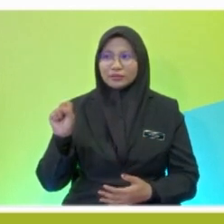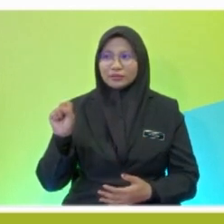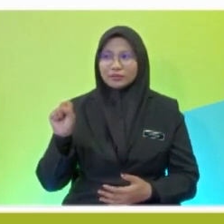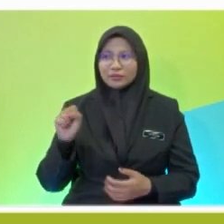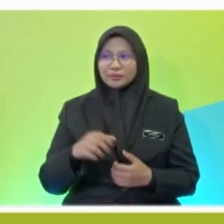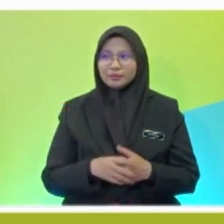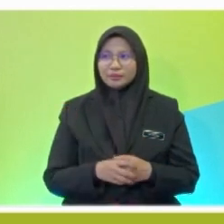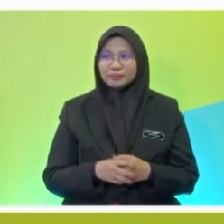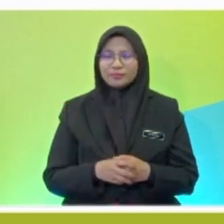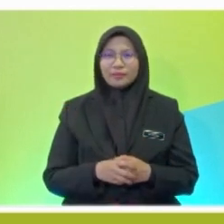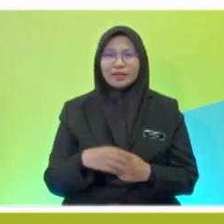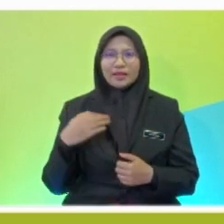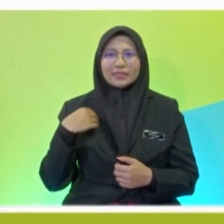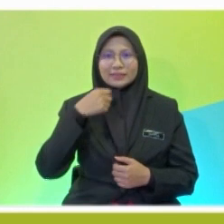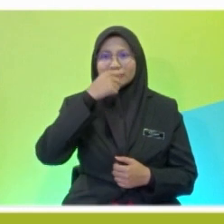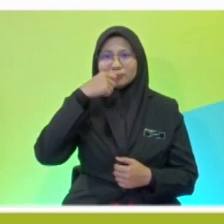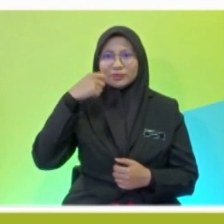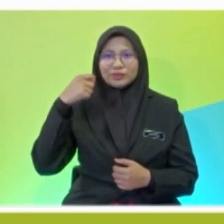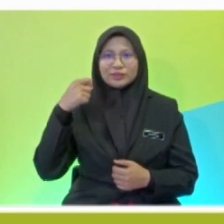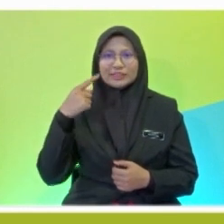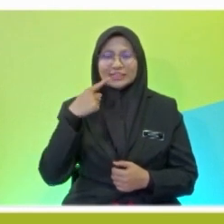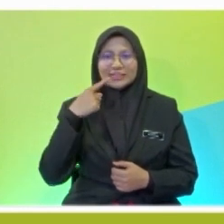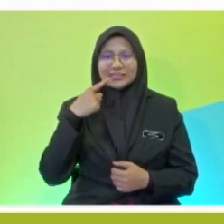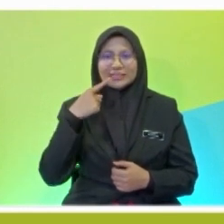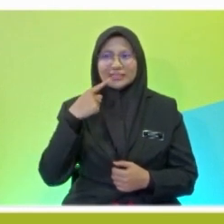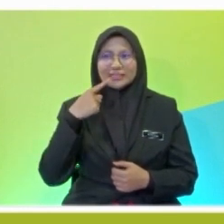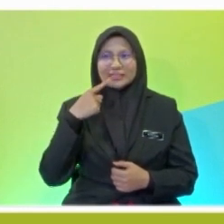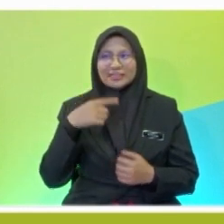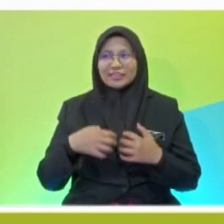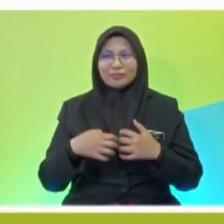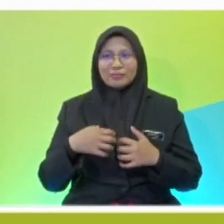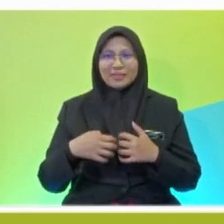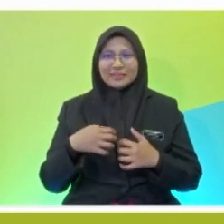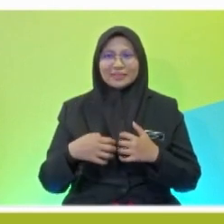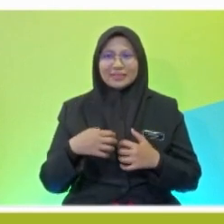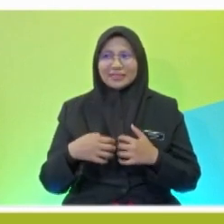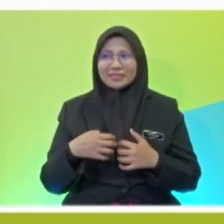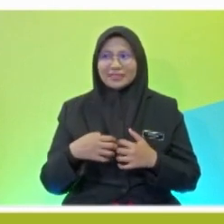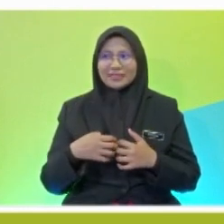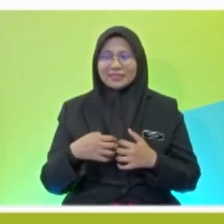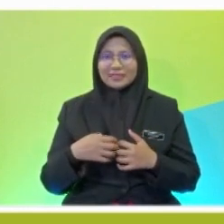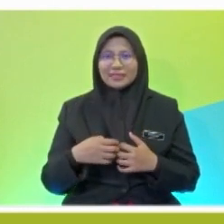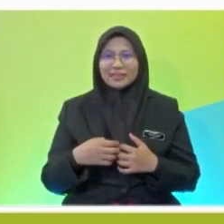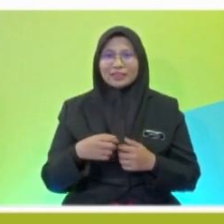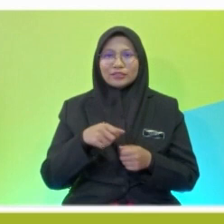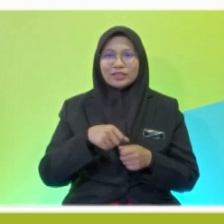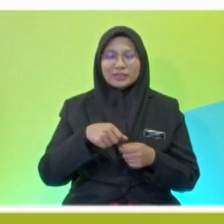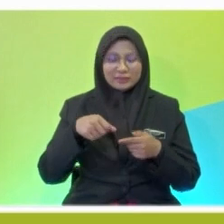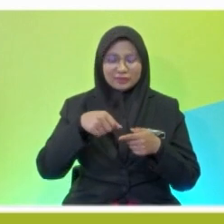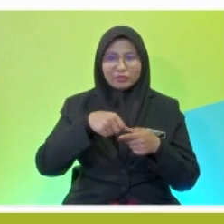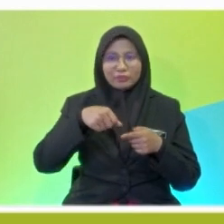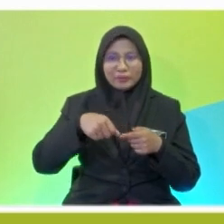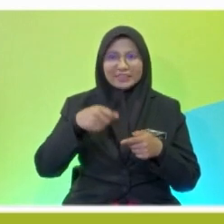kita ada bonus gigi elektronik ee modem kan kita gunting elektronik lah untuk wagemas obat gigi cawan plastik